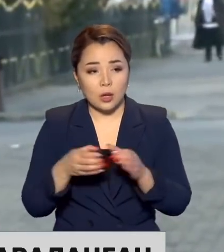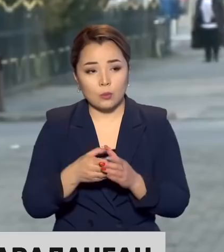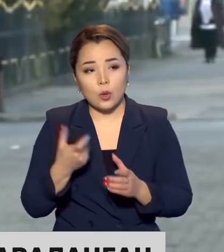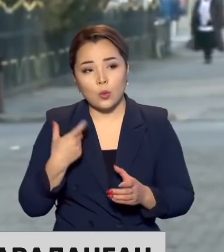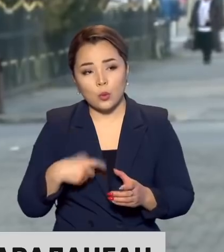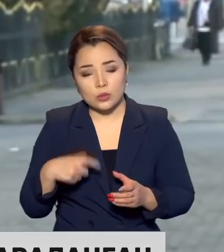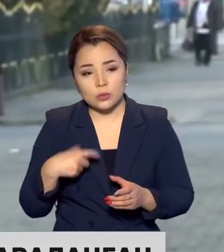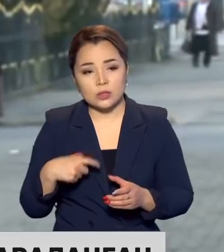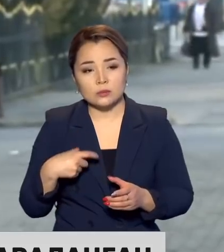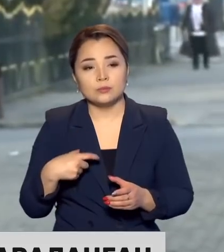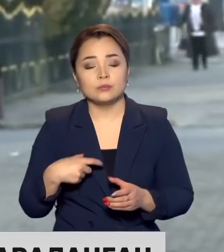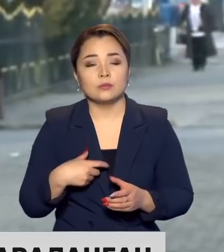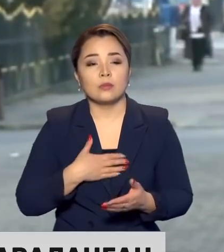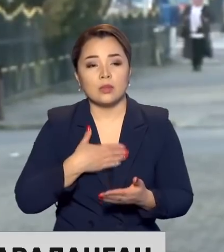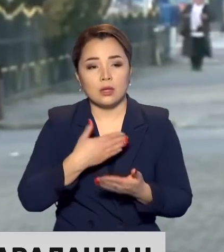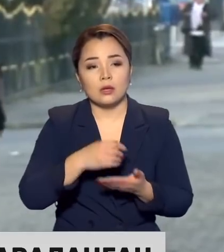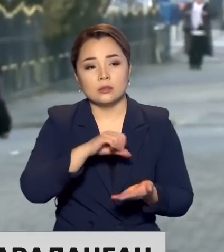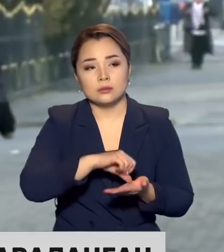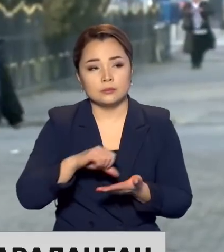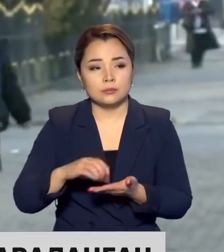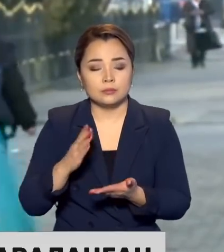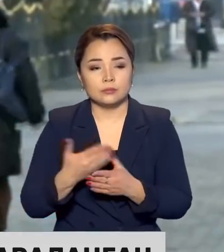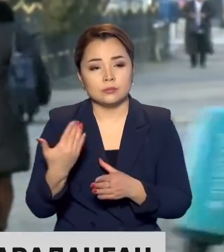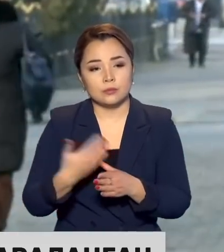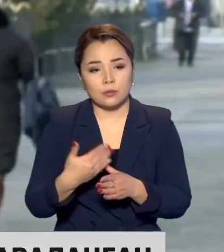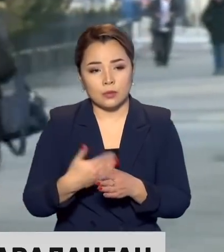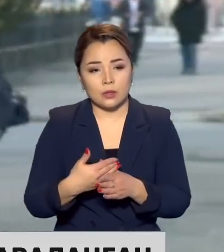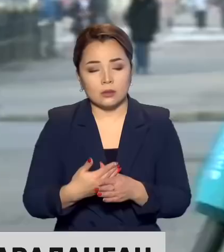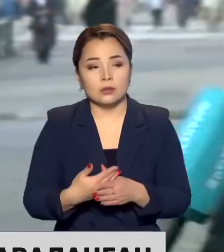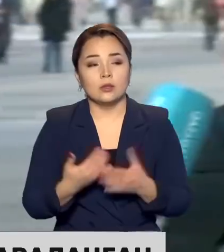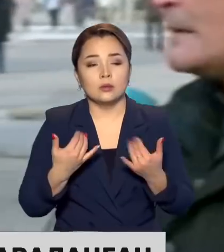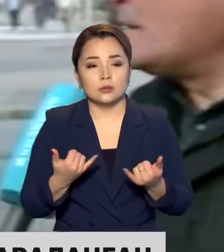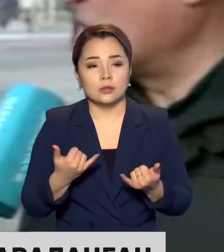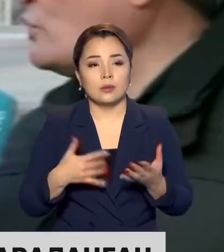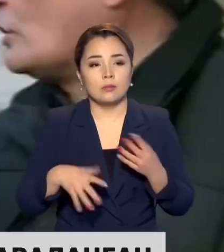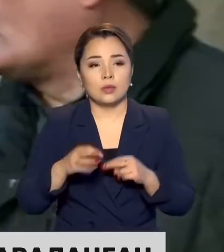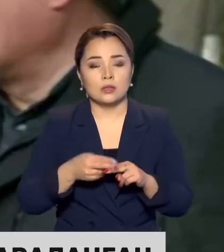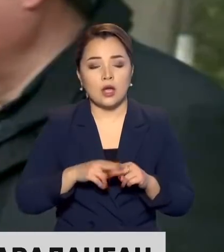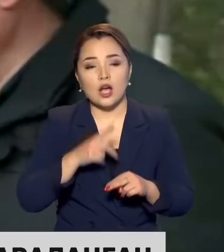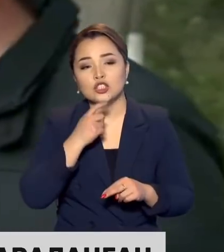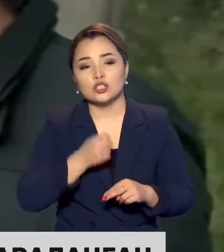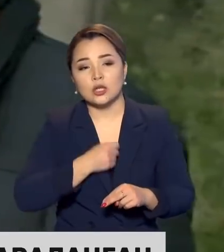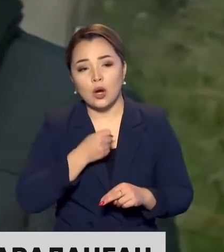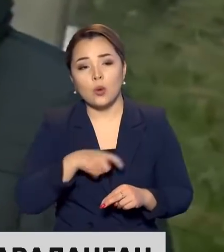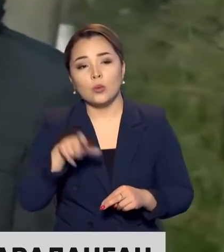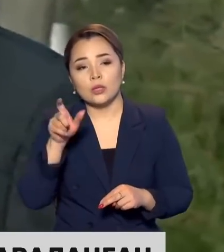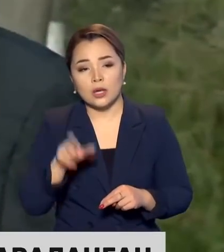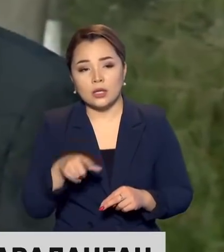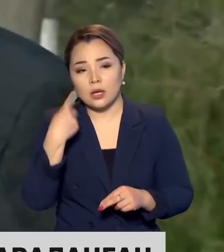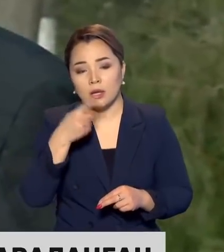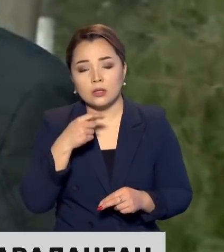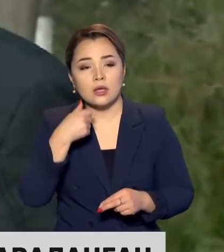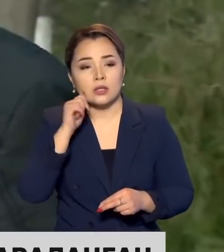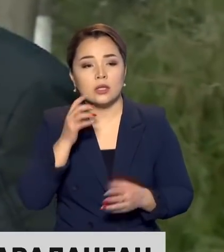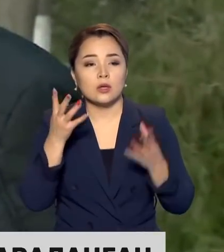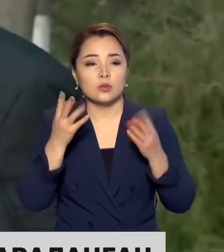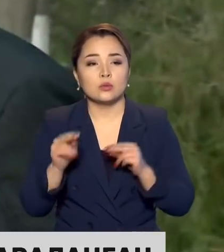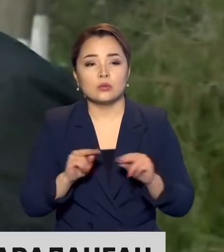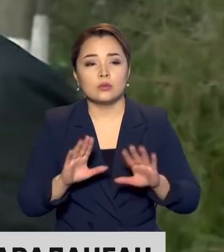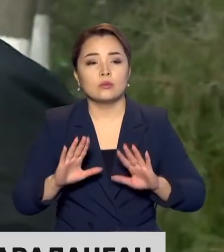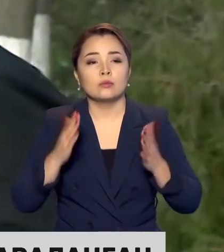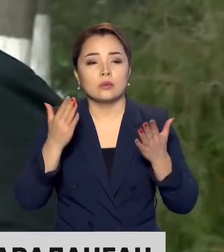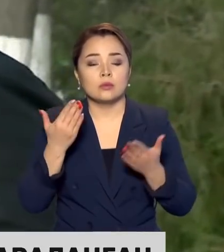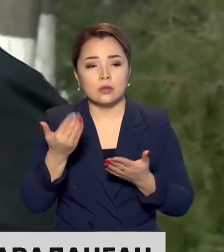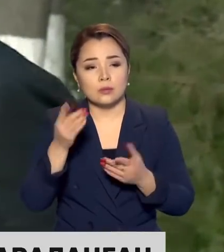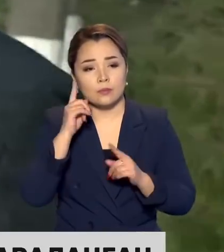өзімізде атсалысып жатқан жағдайымыз бар. Жалпы интернационалист жауынгер ретінде кеше күні болған оқиғаларға өзіңіз қандай